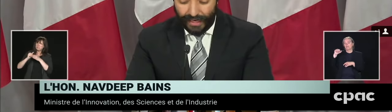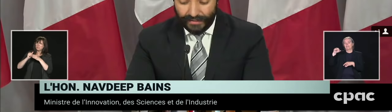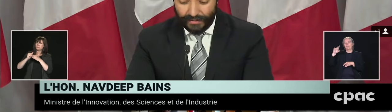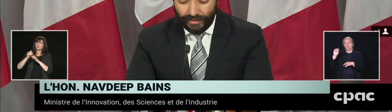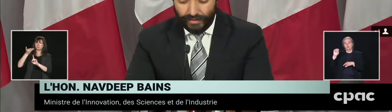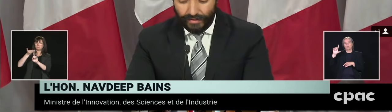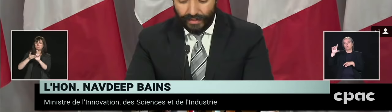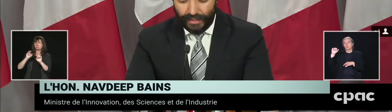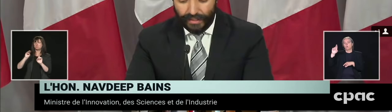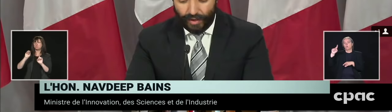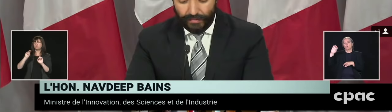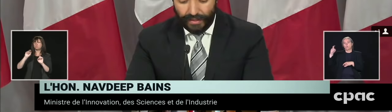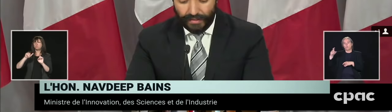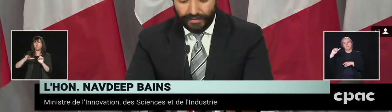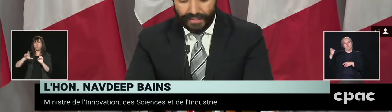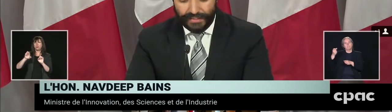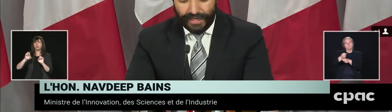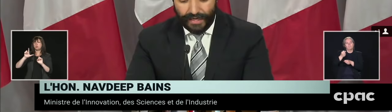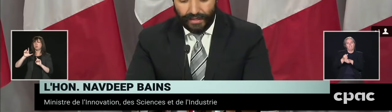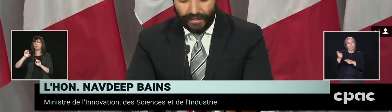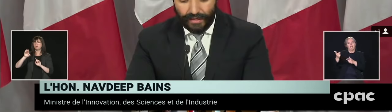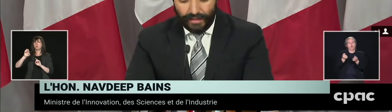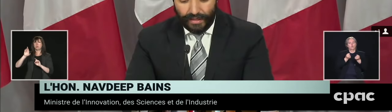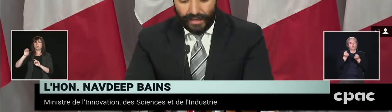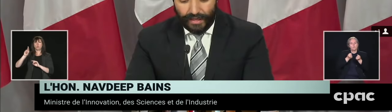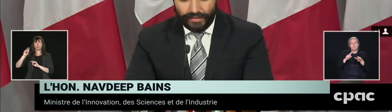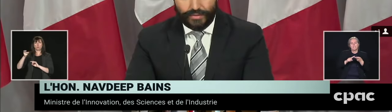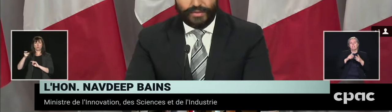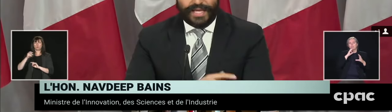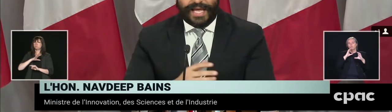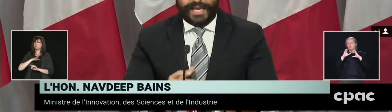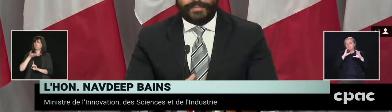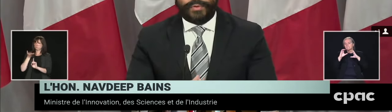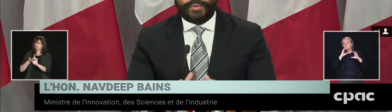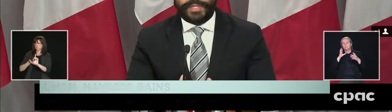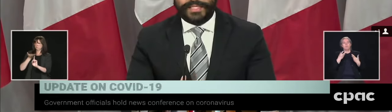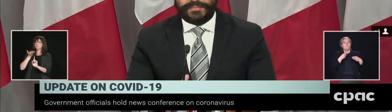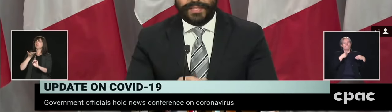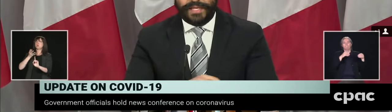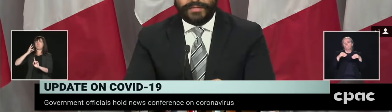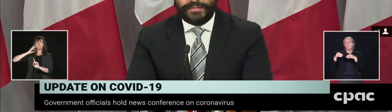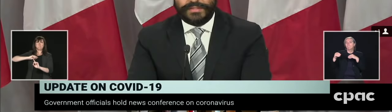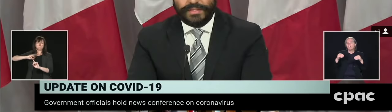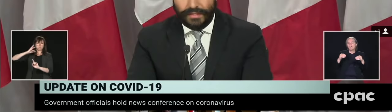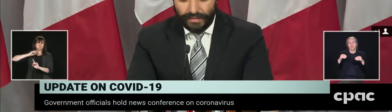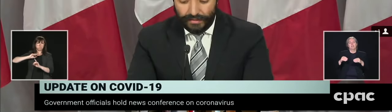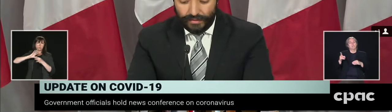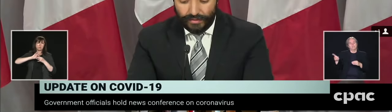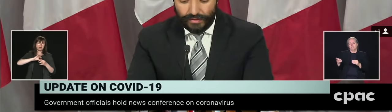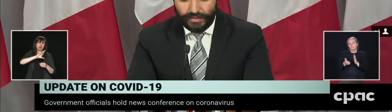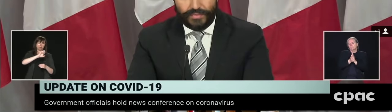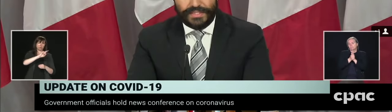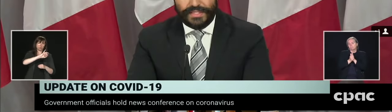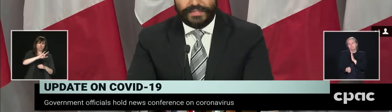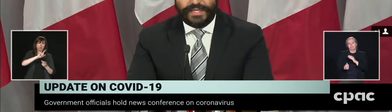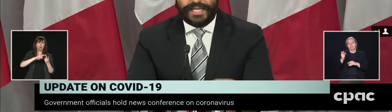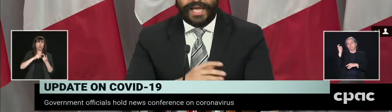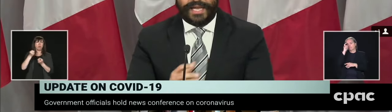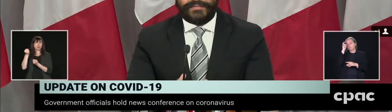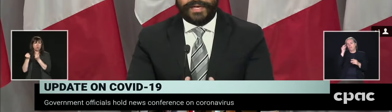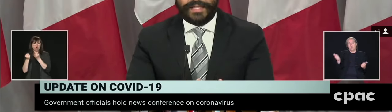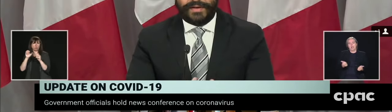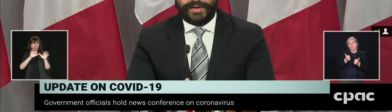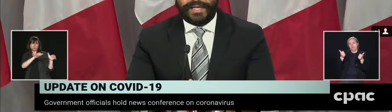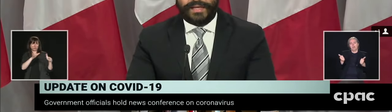télécommunication et les commerces de détail. Elle a beaucoup d'expérience. Je suis certain